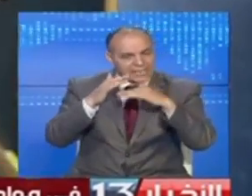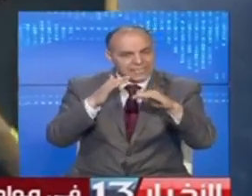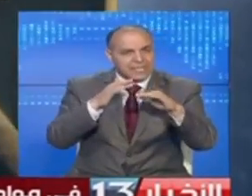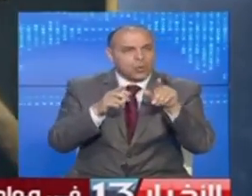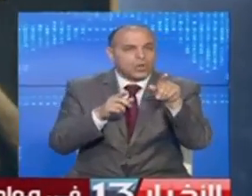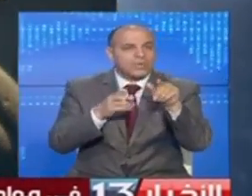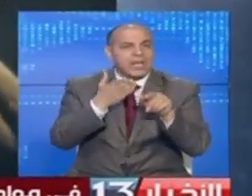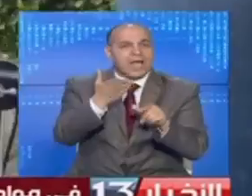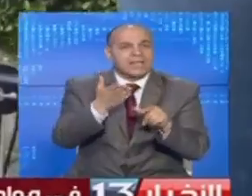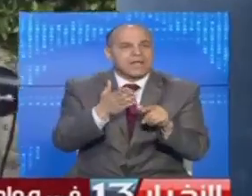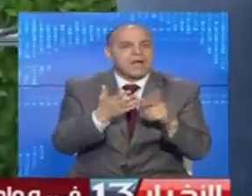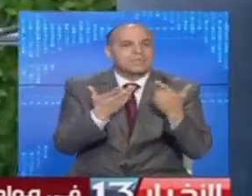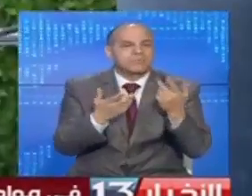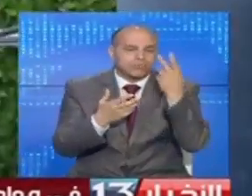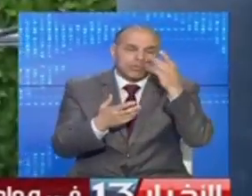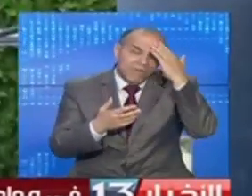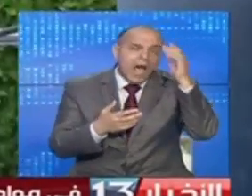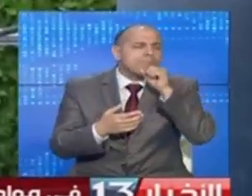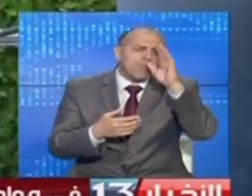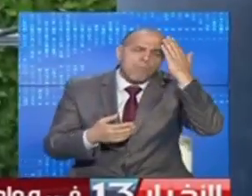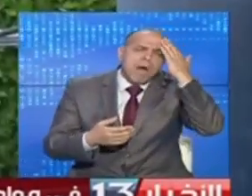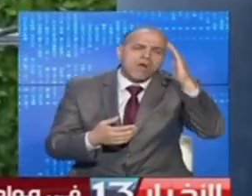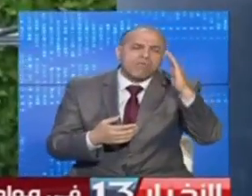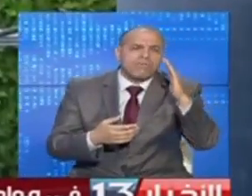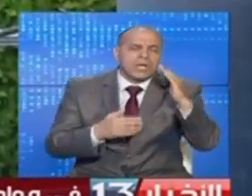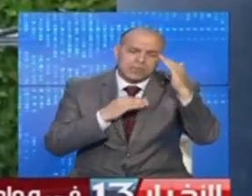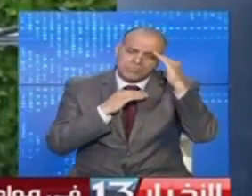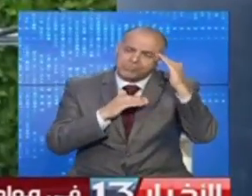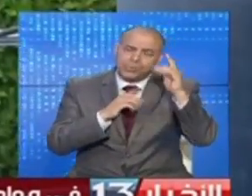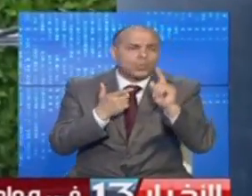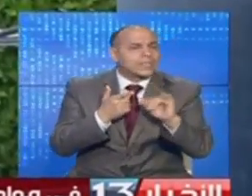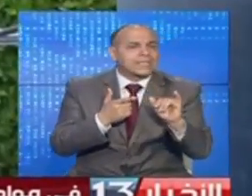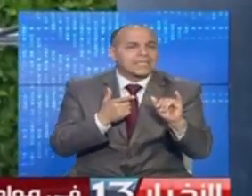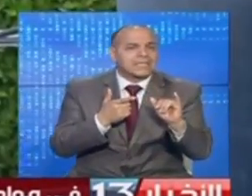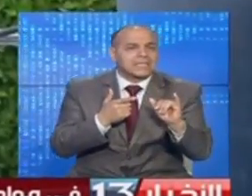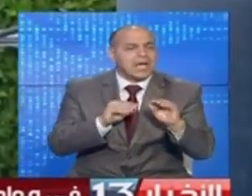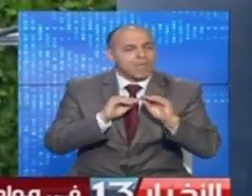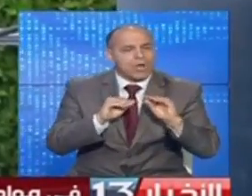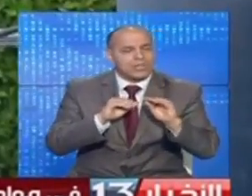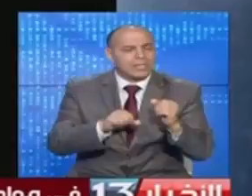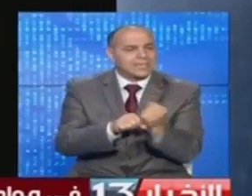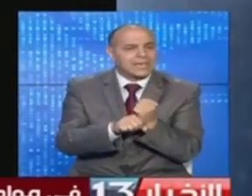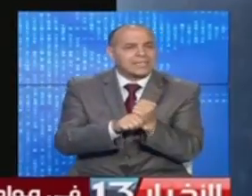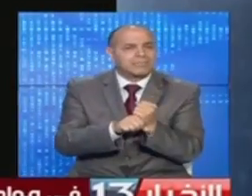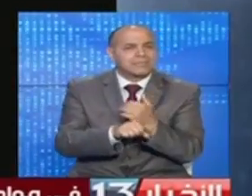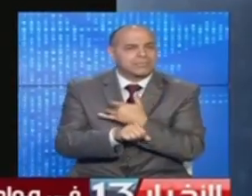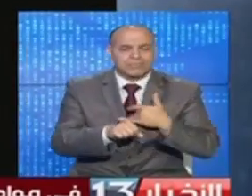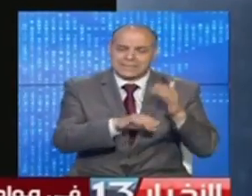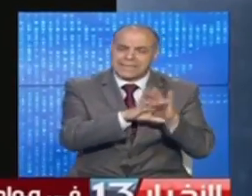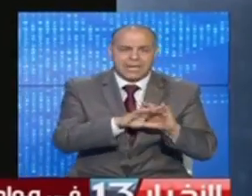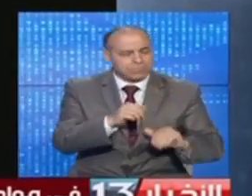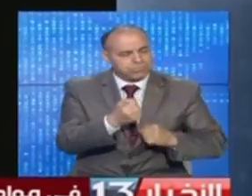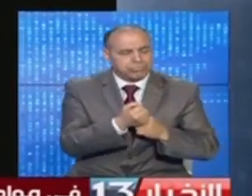ليدي غاغا وغيرها من مشاهير العالم في لمسة وفاء وامتنان للمدرسين والعاملين في مجال الرعاية